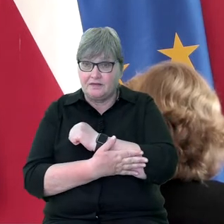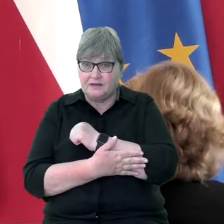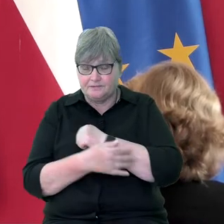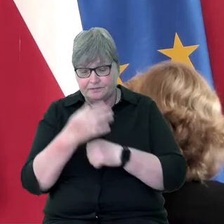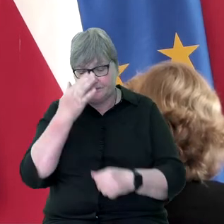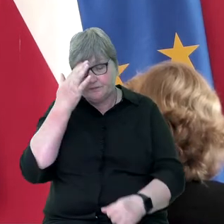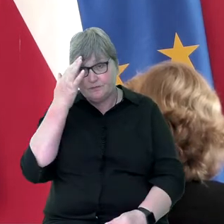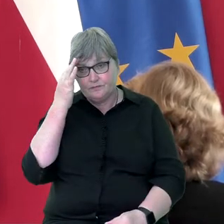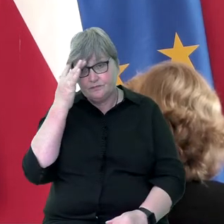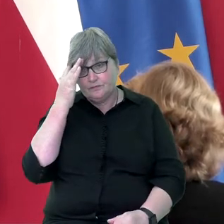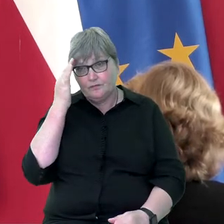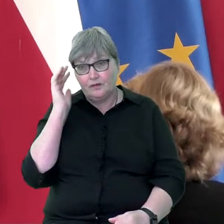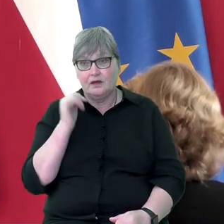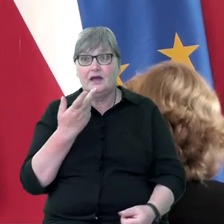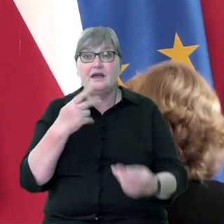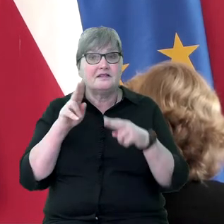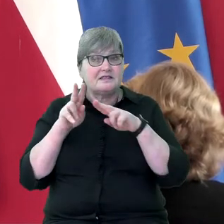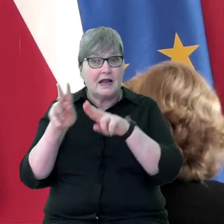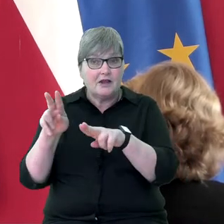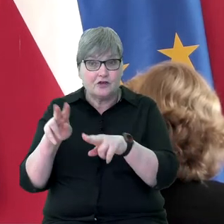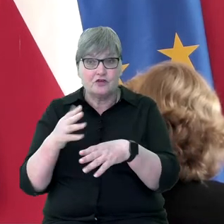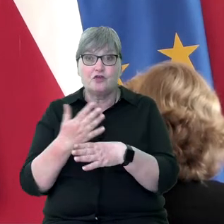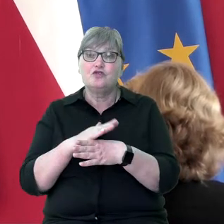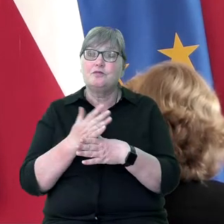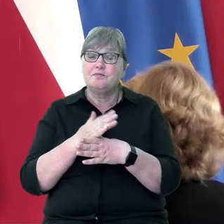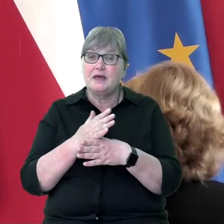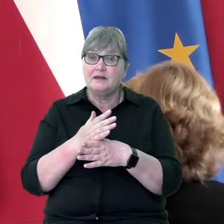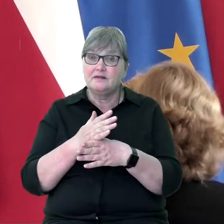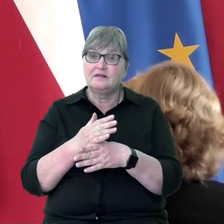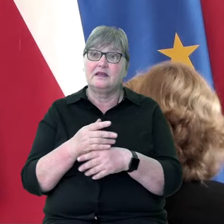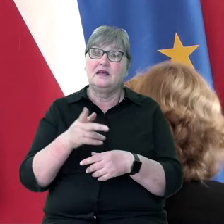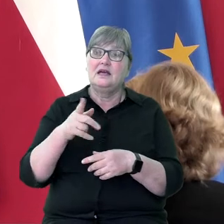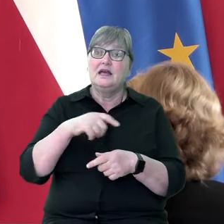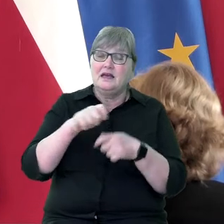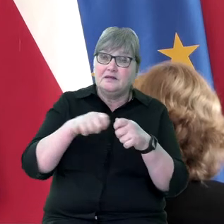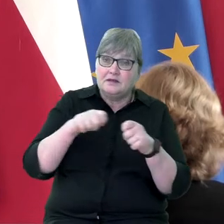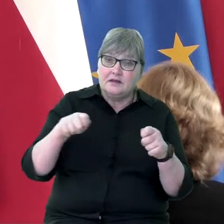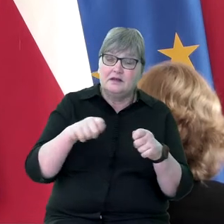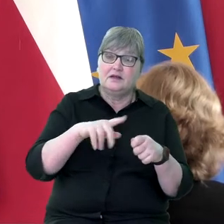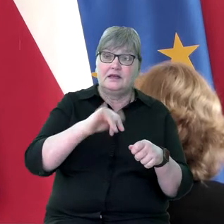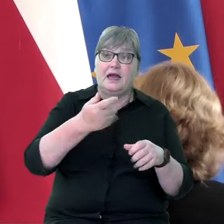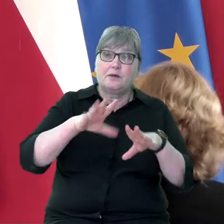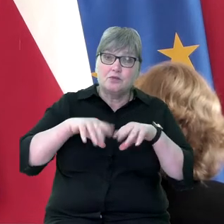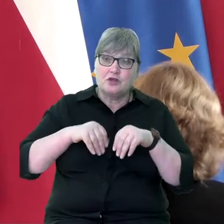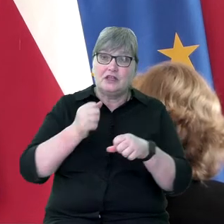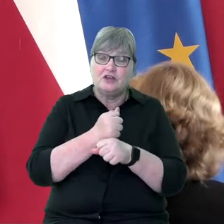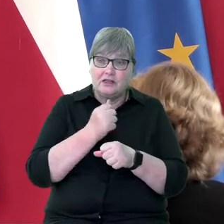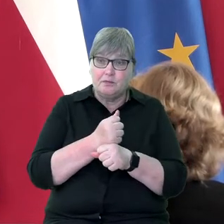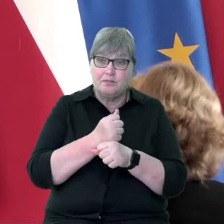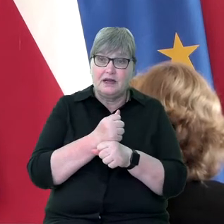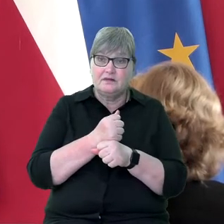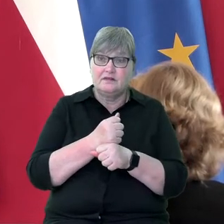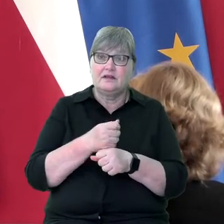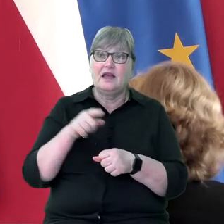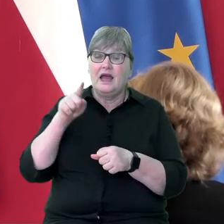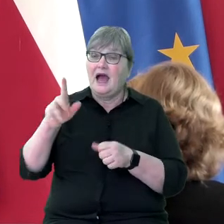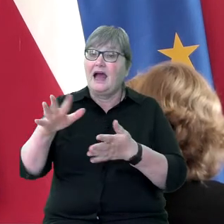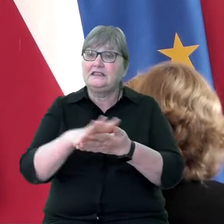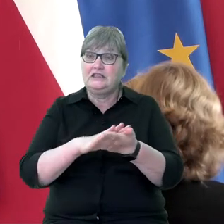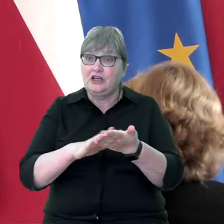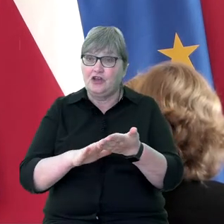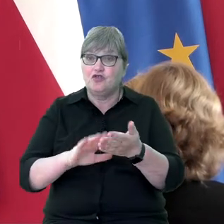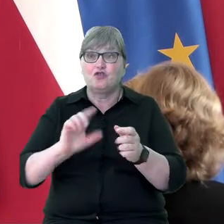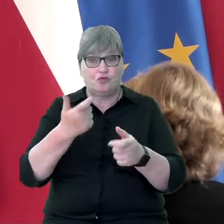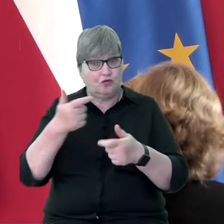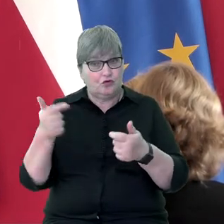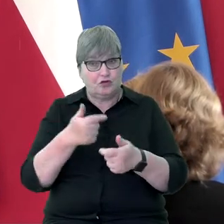zatrudnienia, zależności między formą nawiązania stosunku zatrudnienia, czyli służbowego lub pracy, a jego treścią i